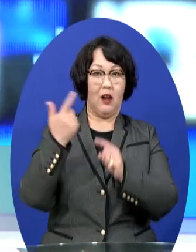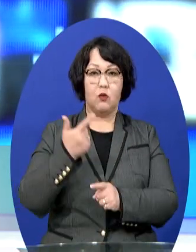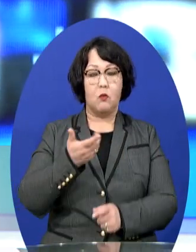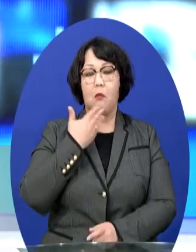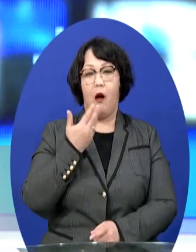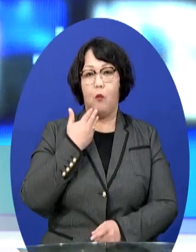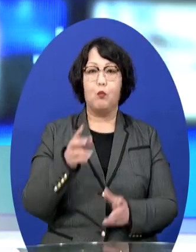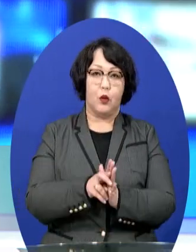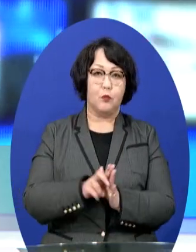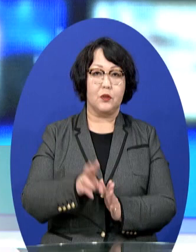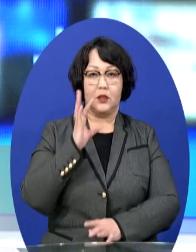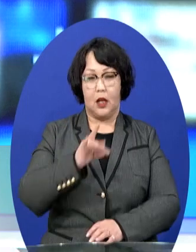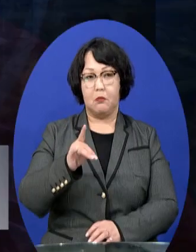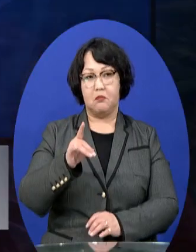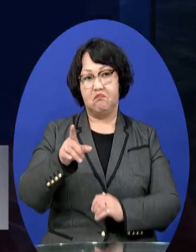байна.